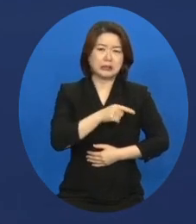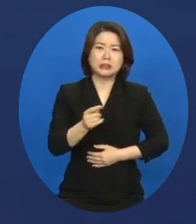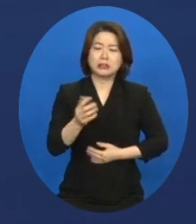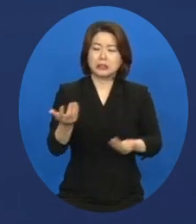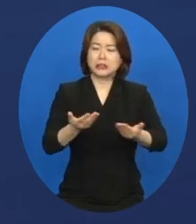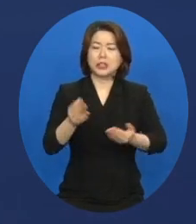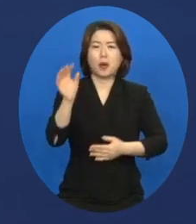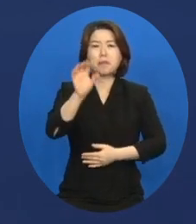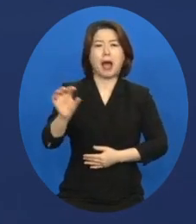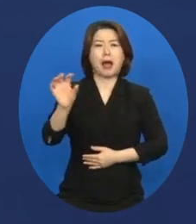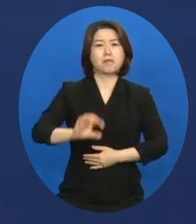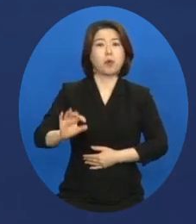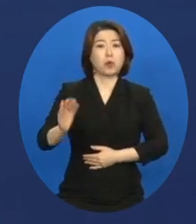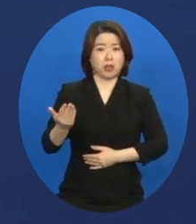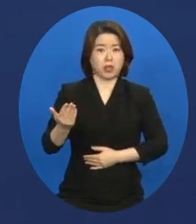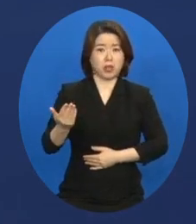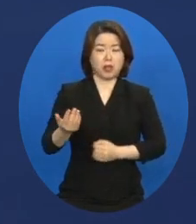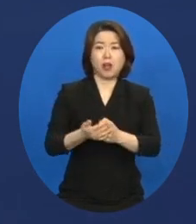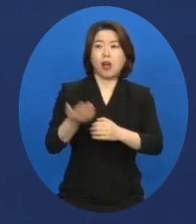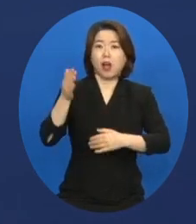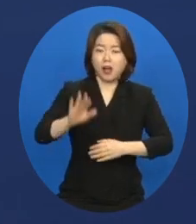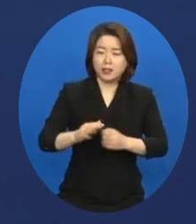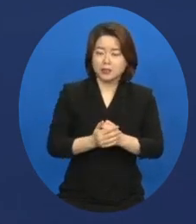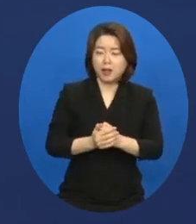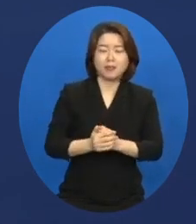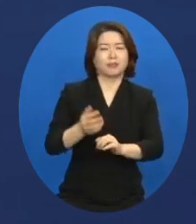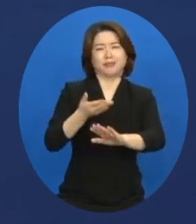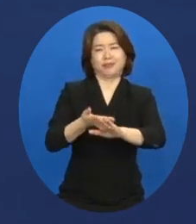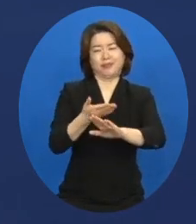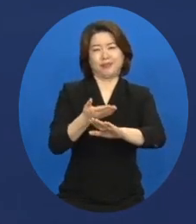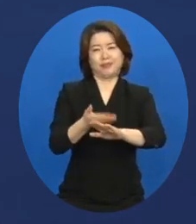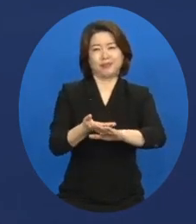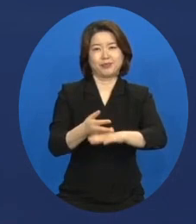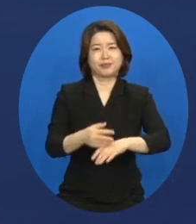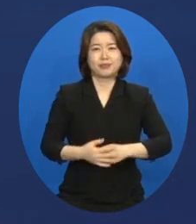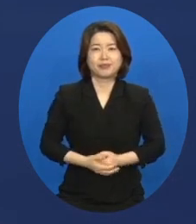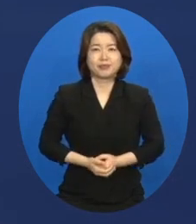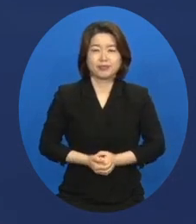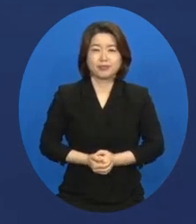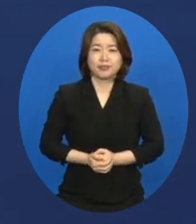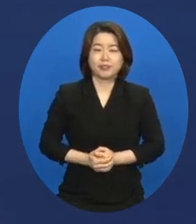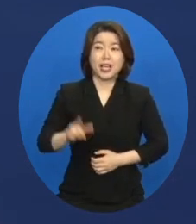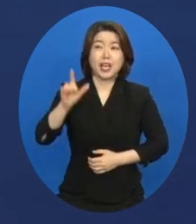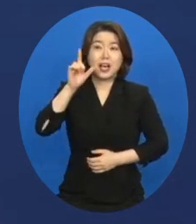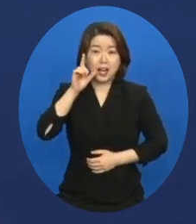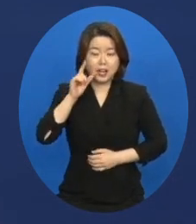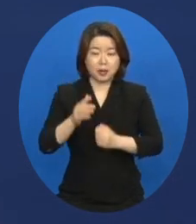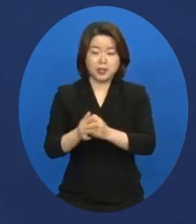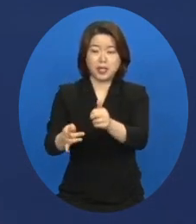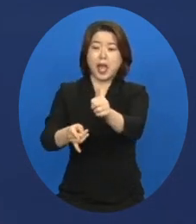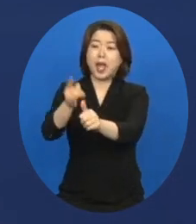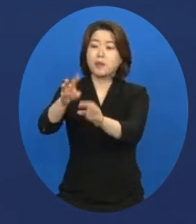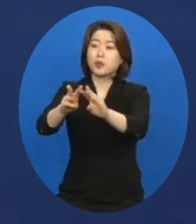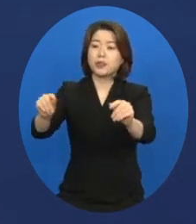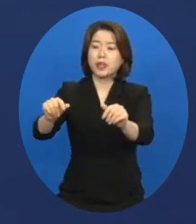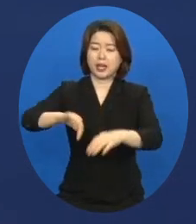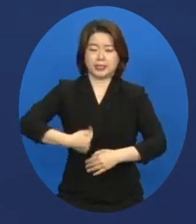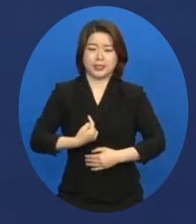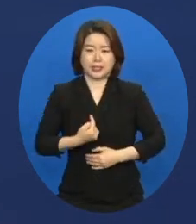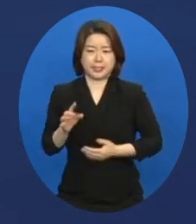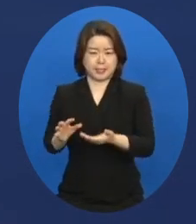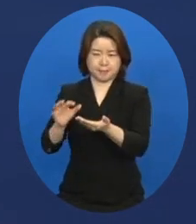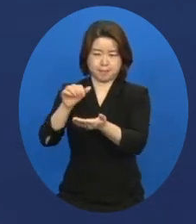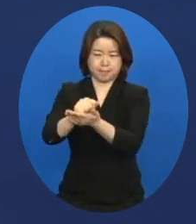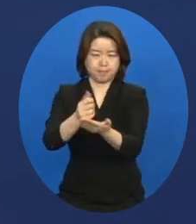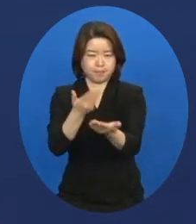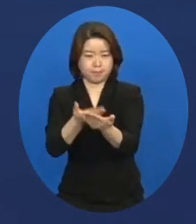보입니다. 그렇지만 실제로는 그렇지가 않았습니다. 갈렙이 헤브론 땅을 자기가